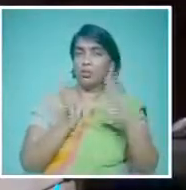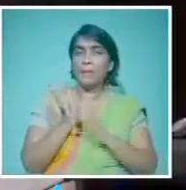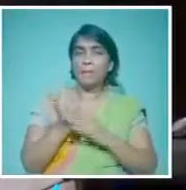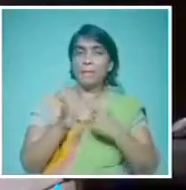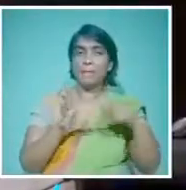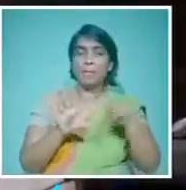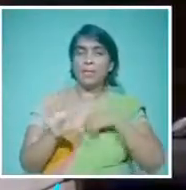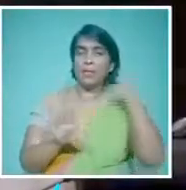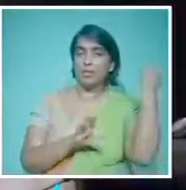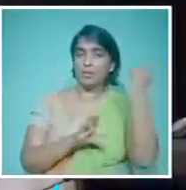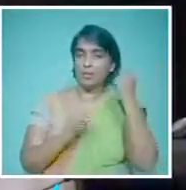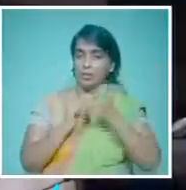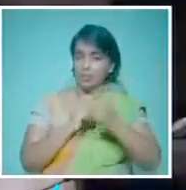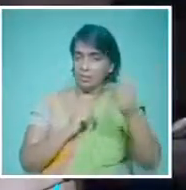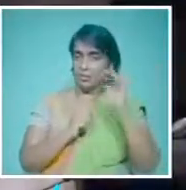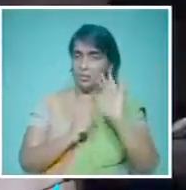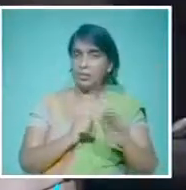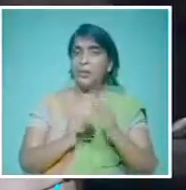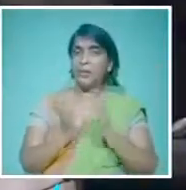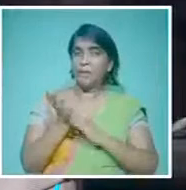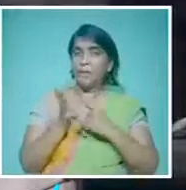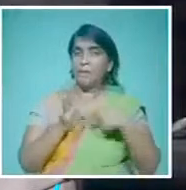කරා